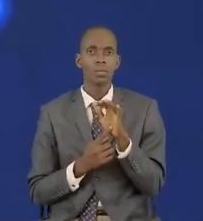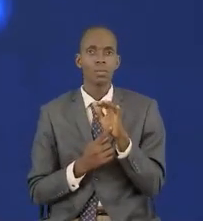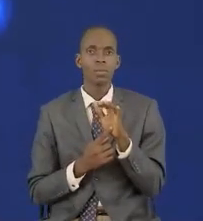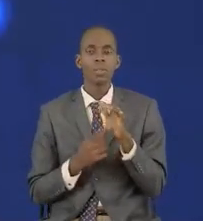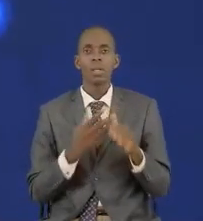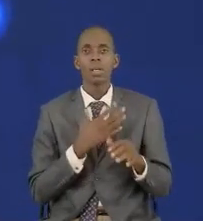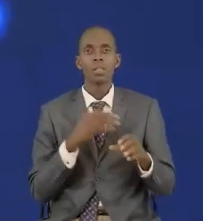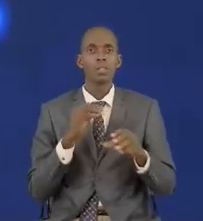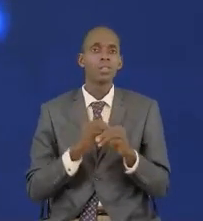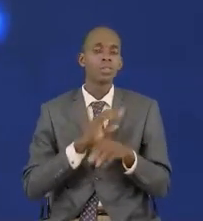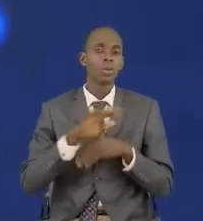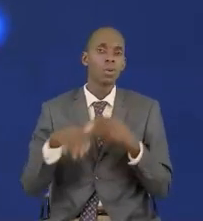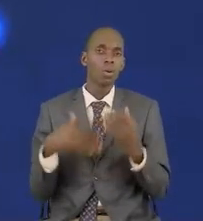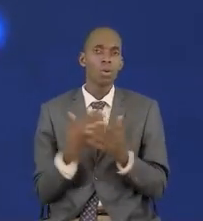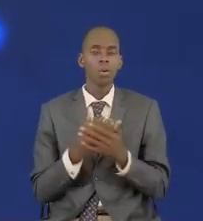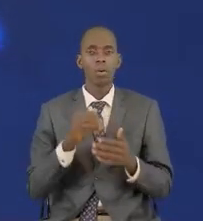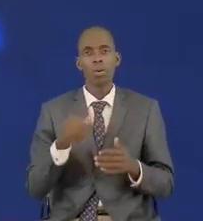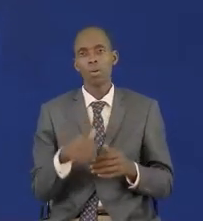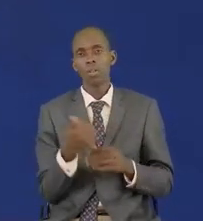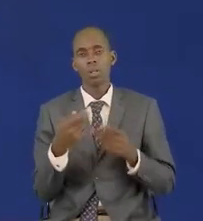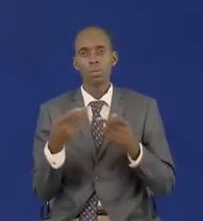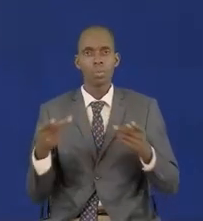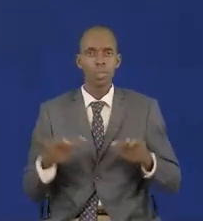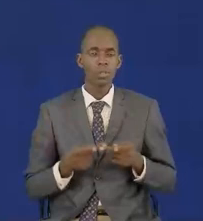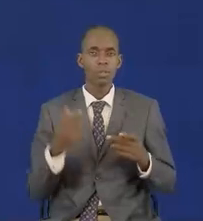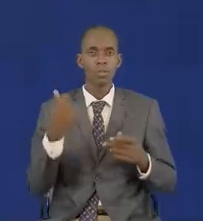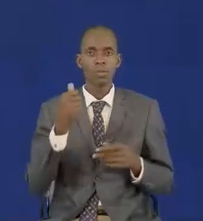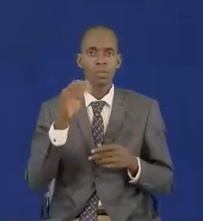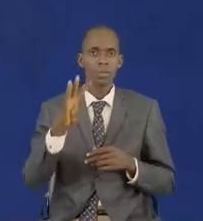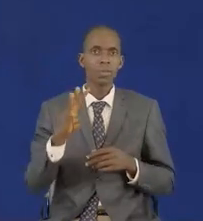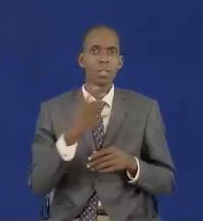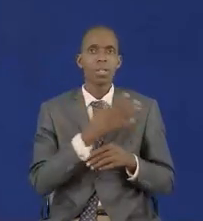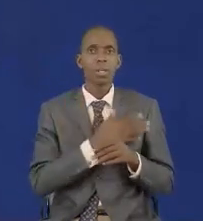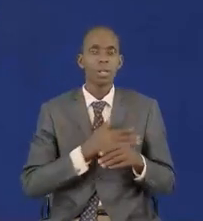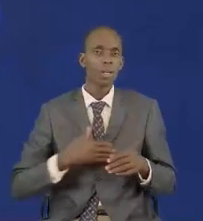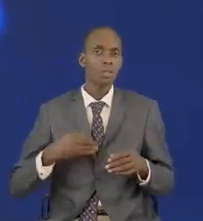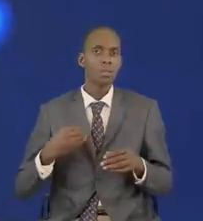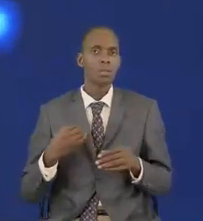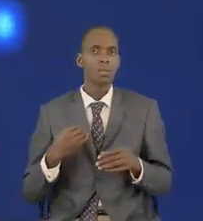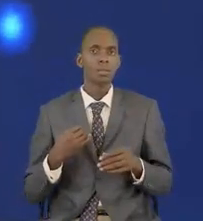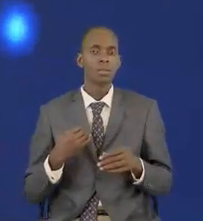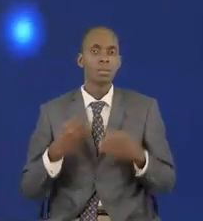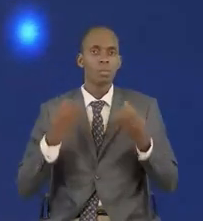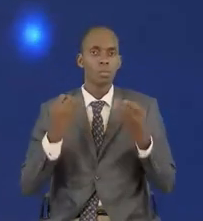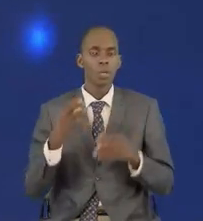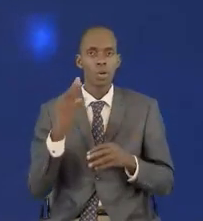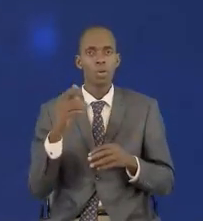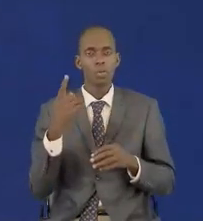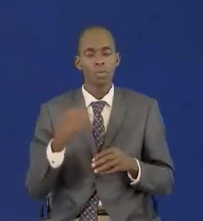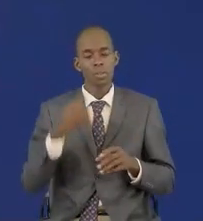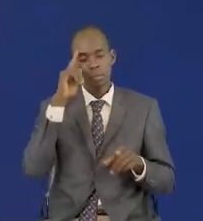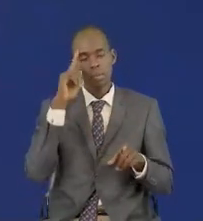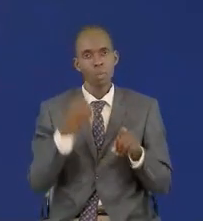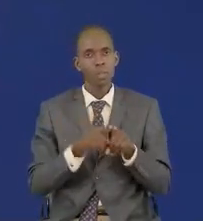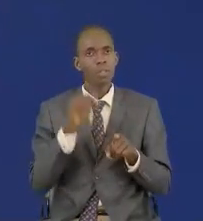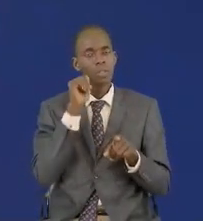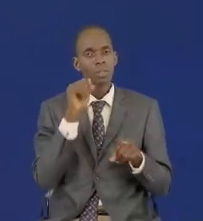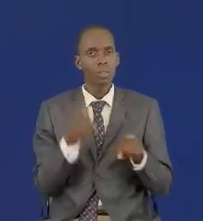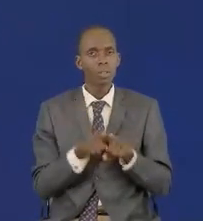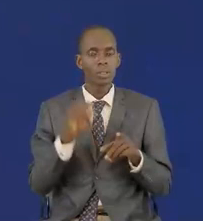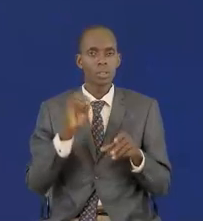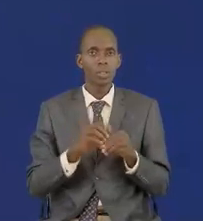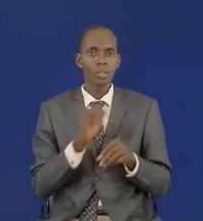que ces procrastes que je suis dans les liens 14 et la plupart des frais dans le Seigneur